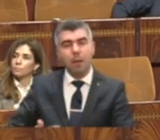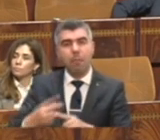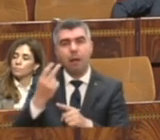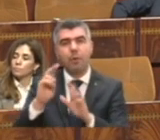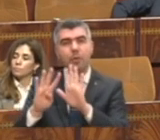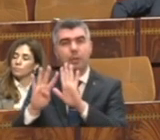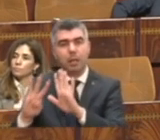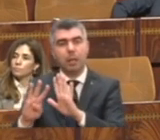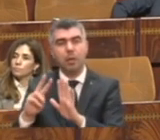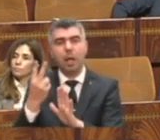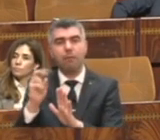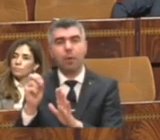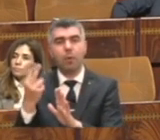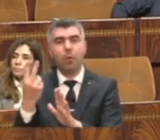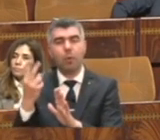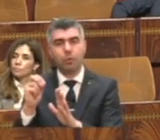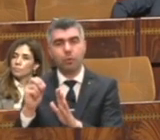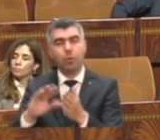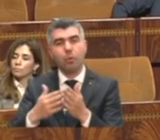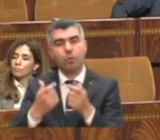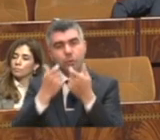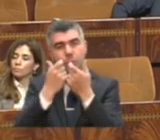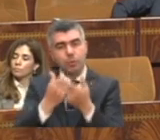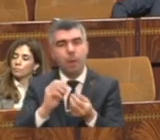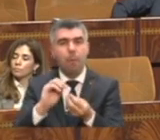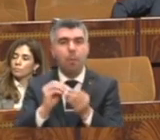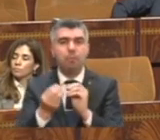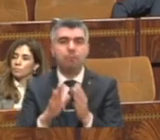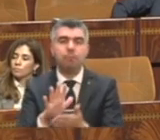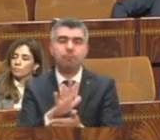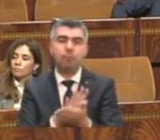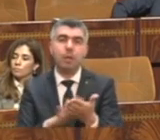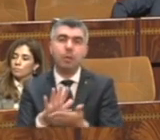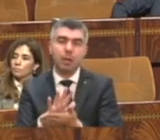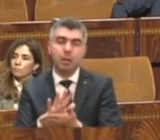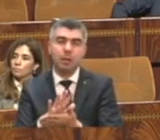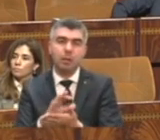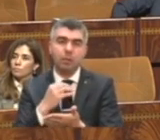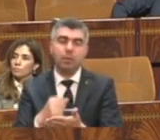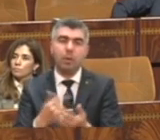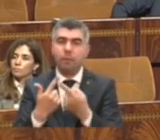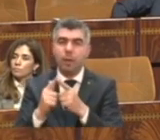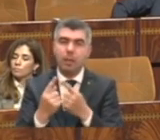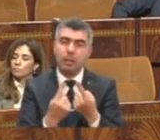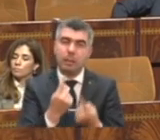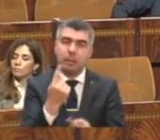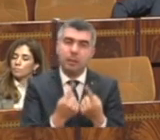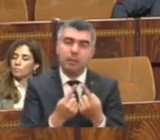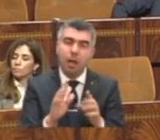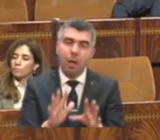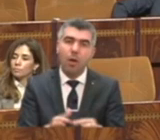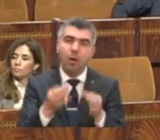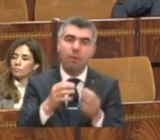2019-2020 الذي أماط اللتان عن ما يشهد هذا القطاع من مشاكل مرتبطة أساسا بضعف البنية التحتية وخلق